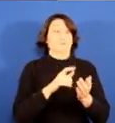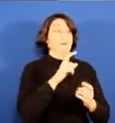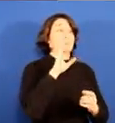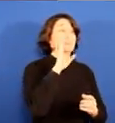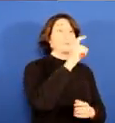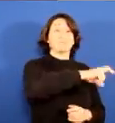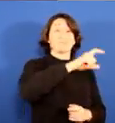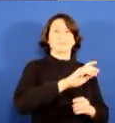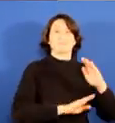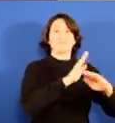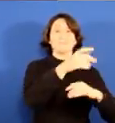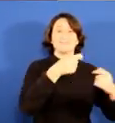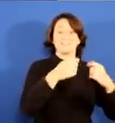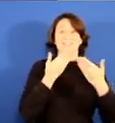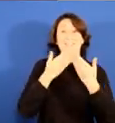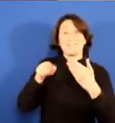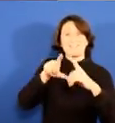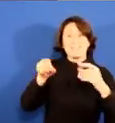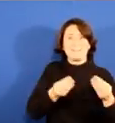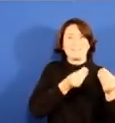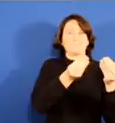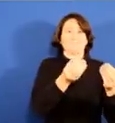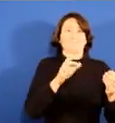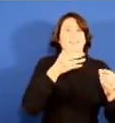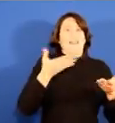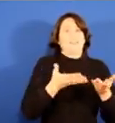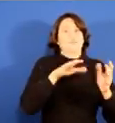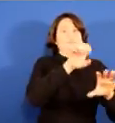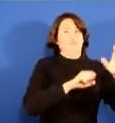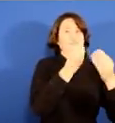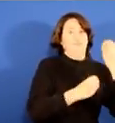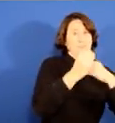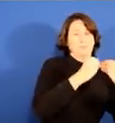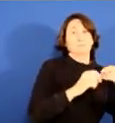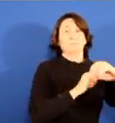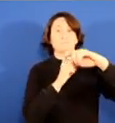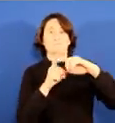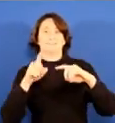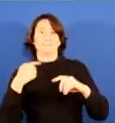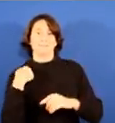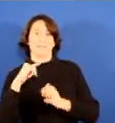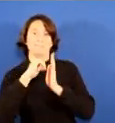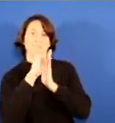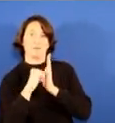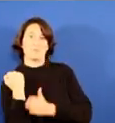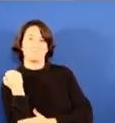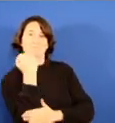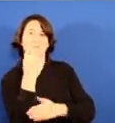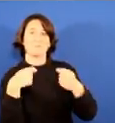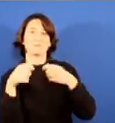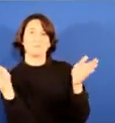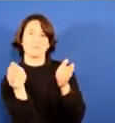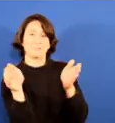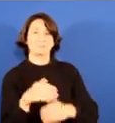funtsean aurreikusitako jardueren barnean lekutzen da. Bonodenda ekimenaren bidez, Aldundiak 10 euroko diru laguntza ematen